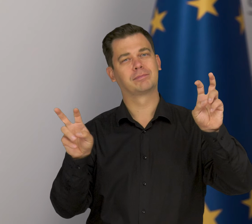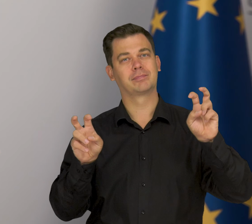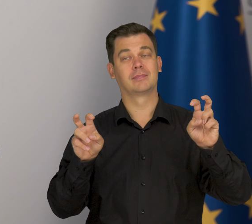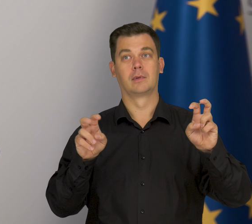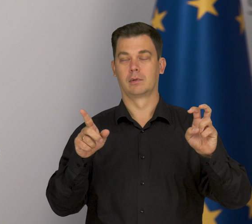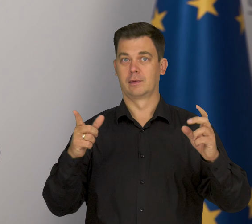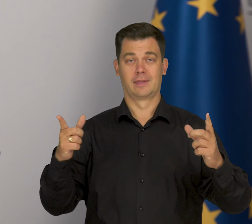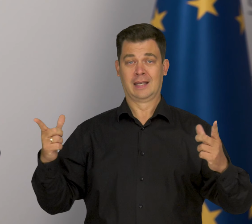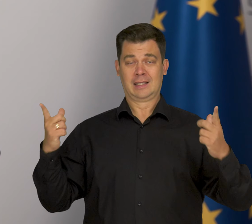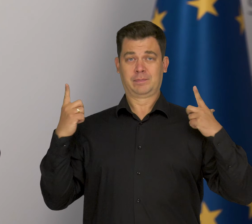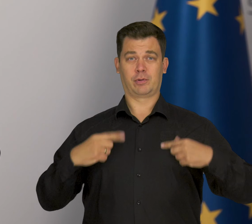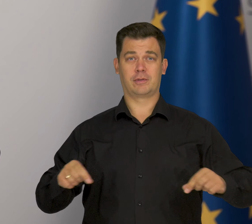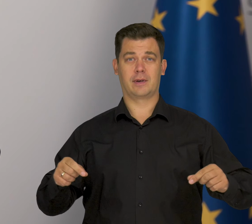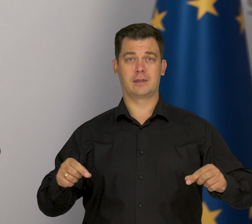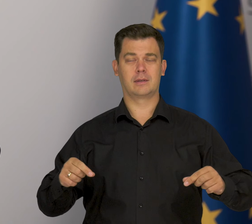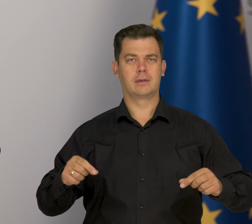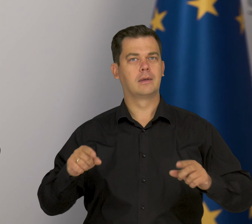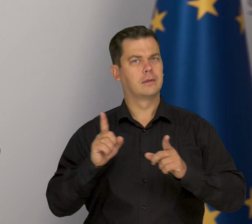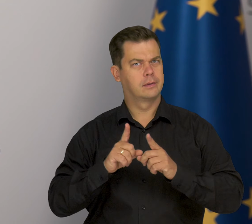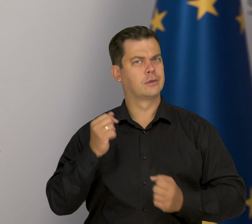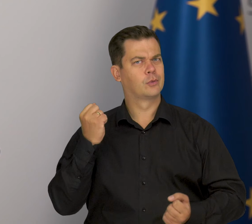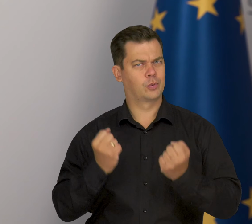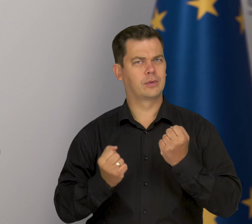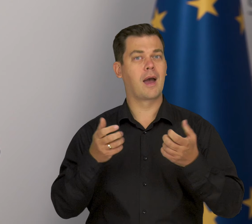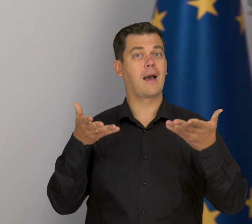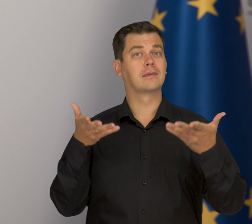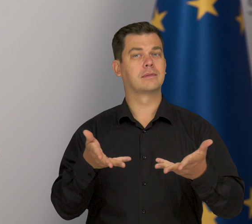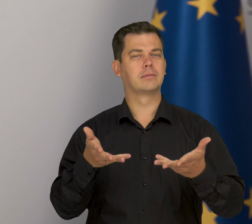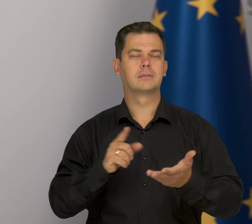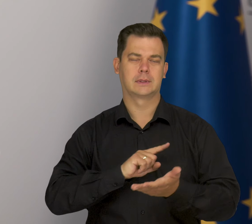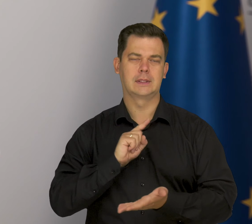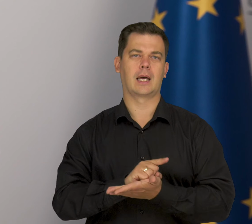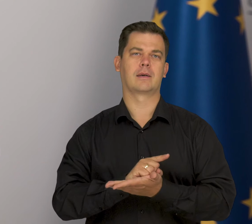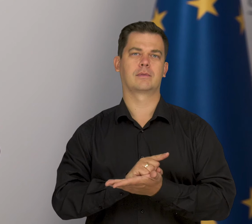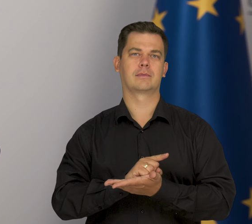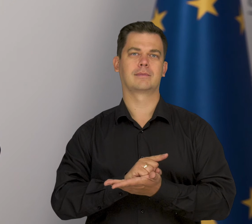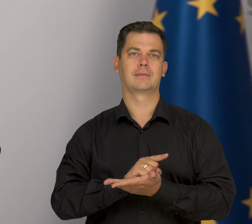ten niespodziewany i tak trudny egzamin.